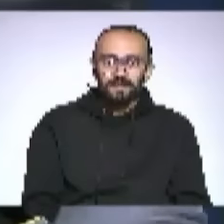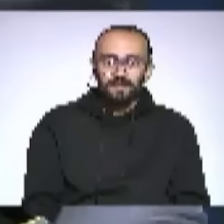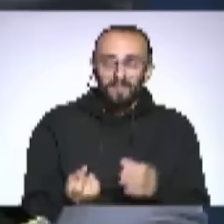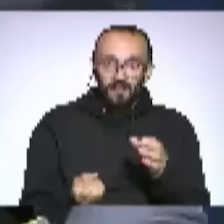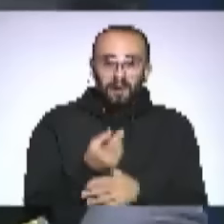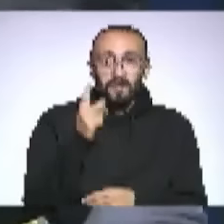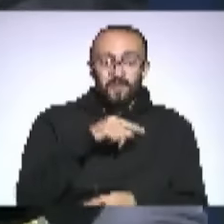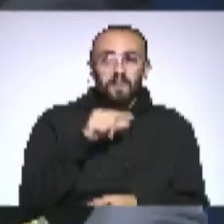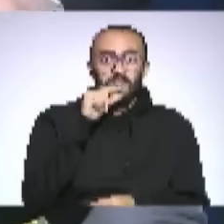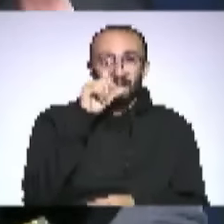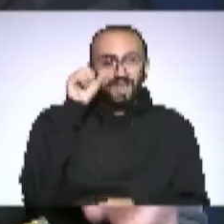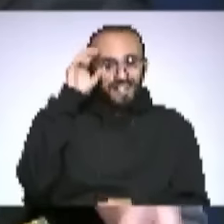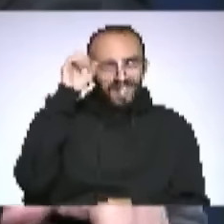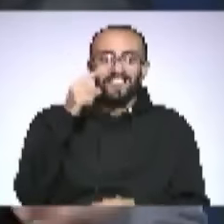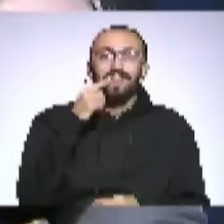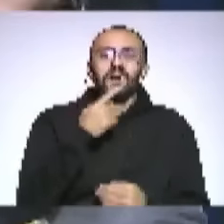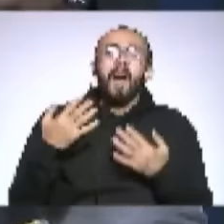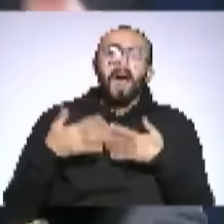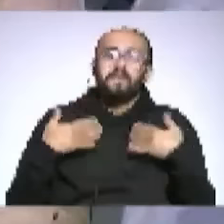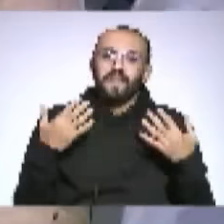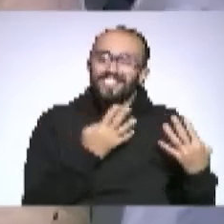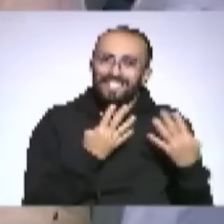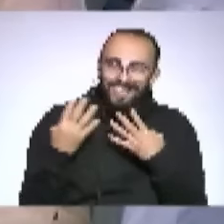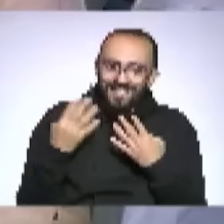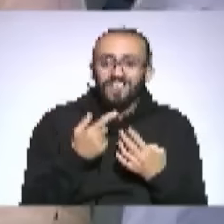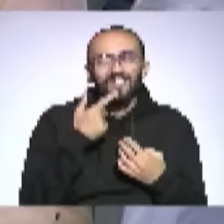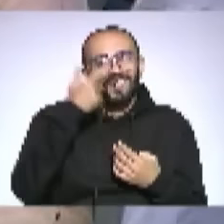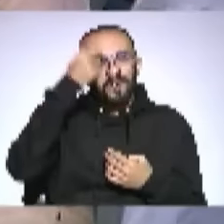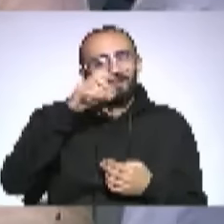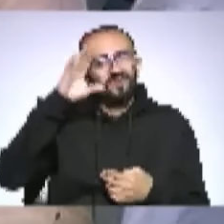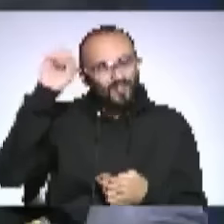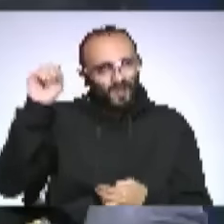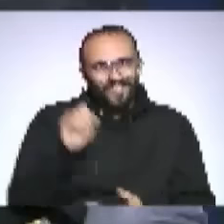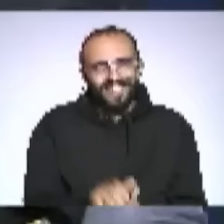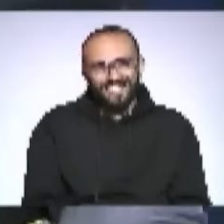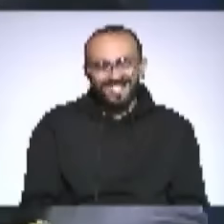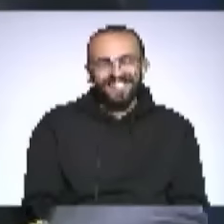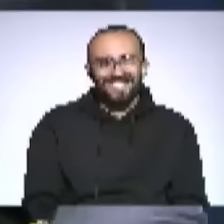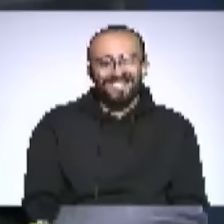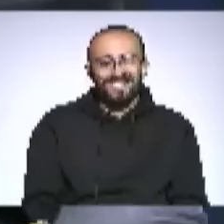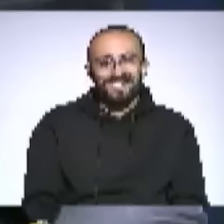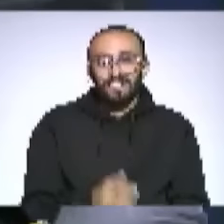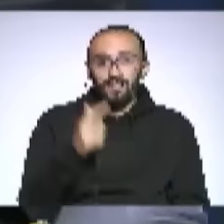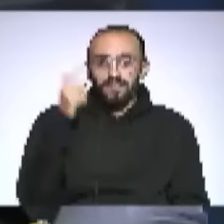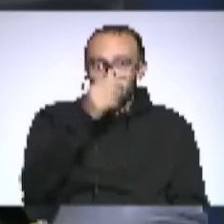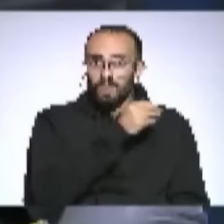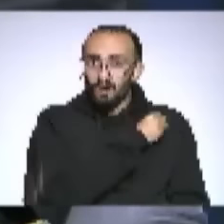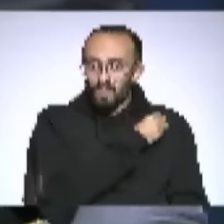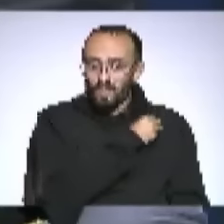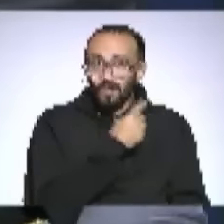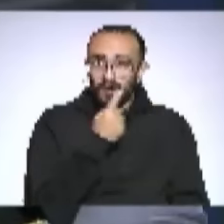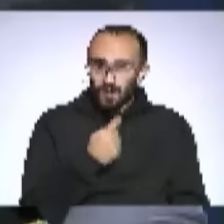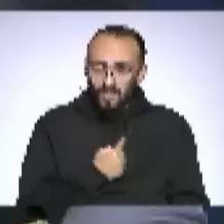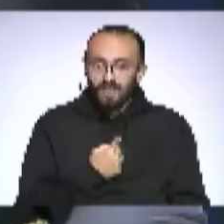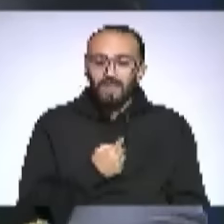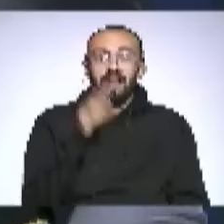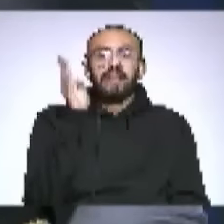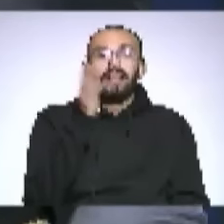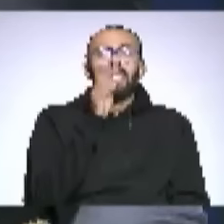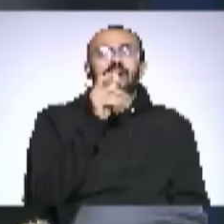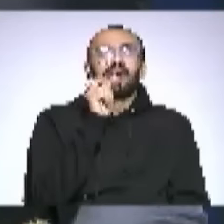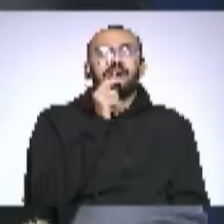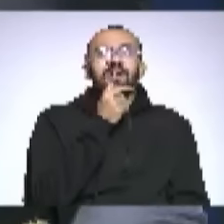بشوي كل سنه بيرس دا كل سنه وانت طيب يا بيشو وفكرنا يا بشيو من فضلك حبيبي بتاريخ عيد